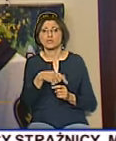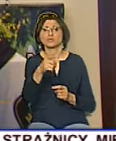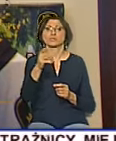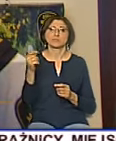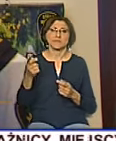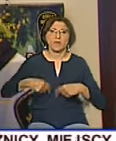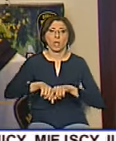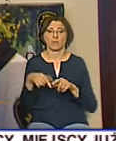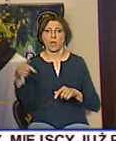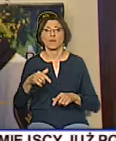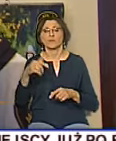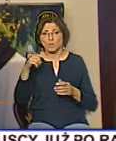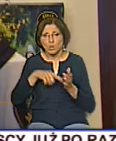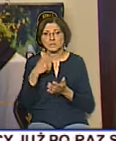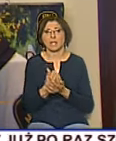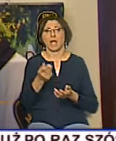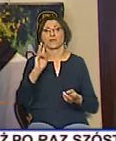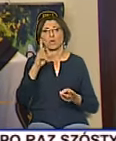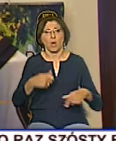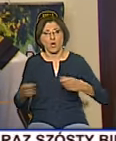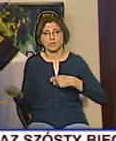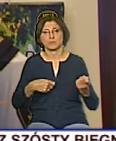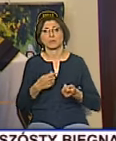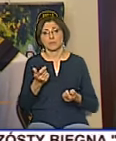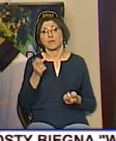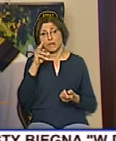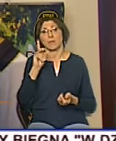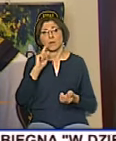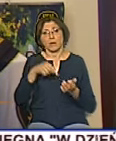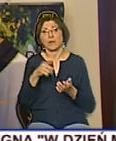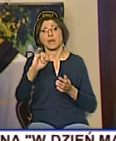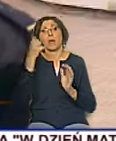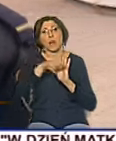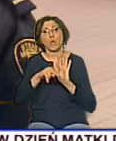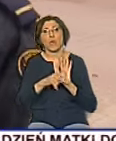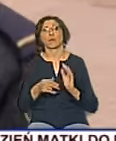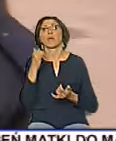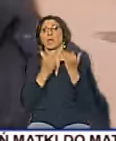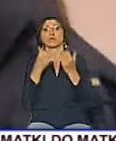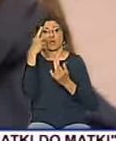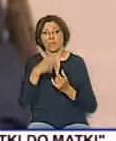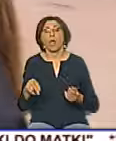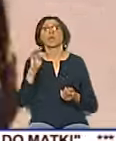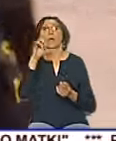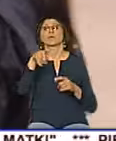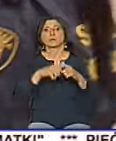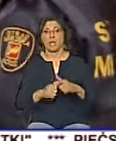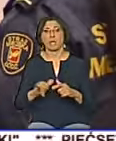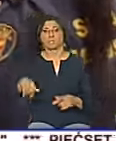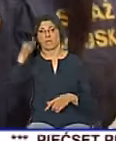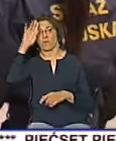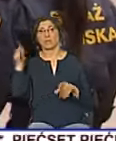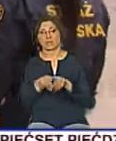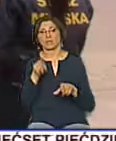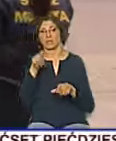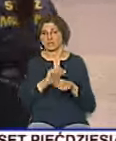wykonywać obowiązki swoje zgodnie z ustawą zgodnie z rozporządzeniami oczywiście zgodnie z regulaminem Jeżeli nie to i w Zgierzu i w Łodzi